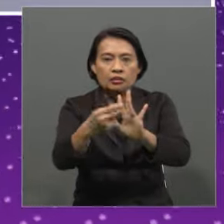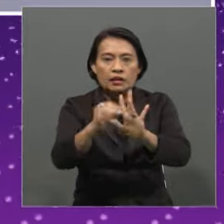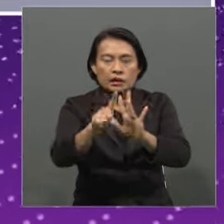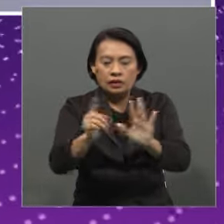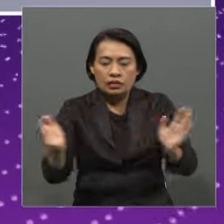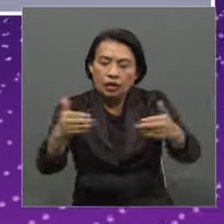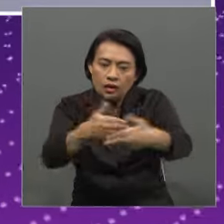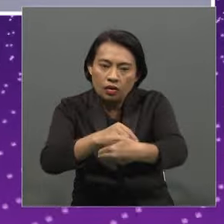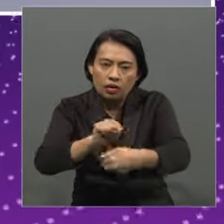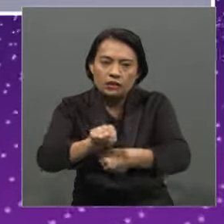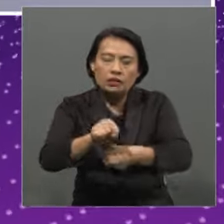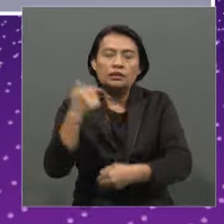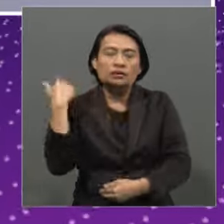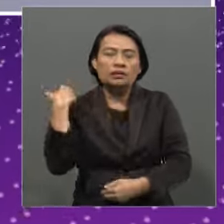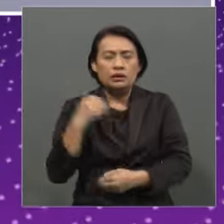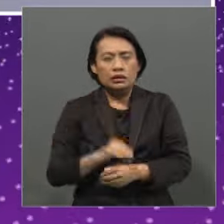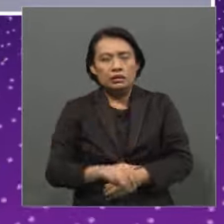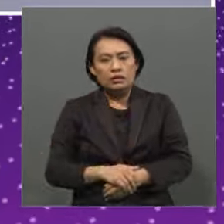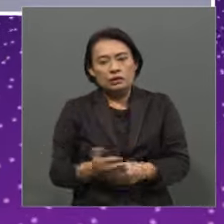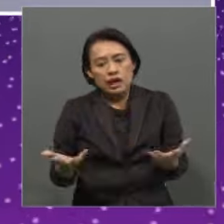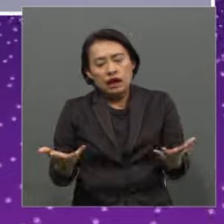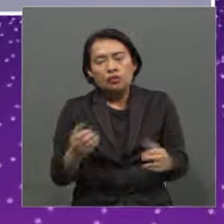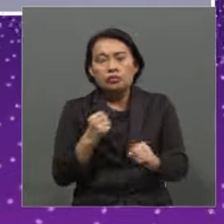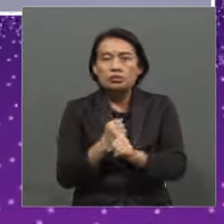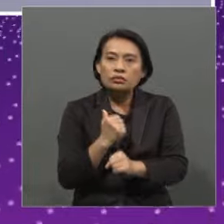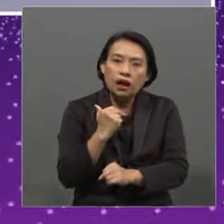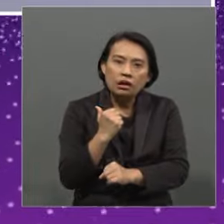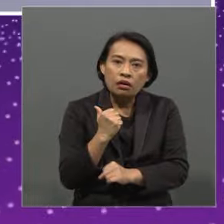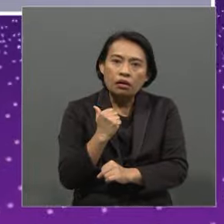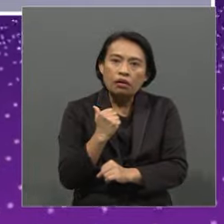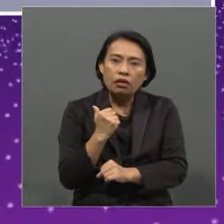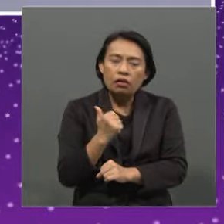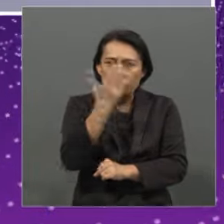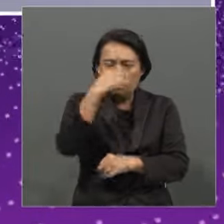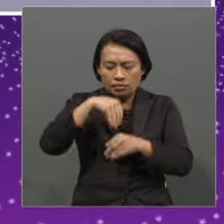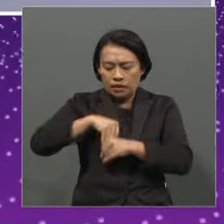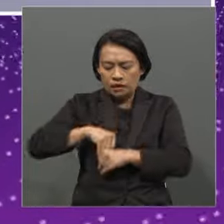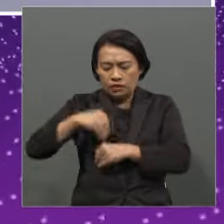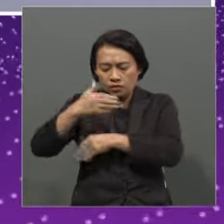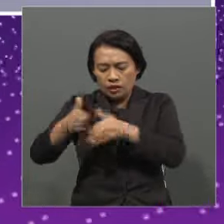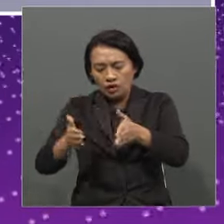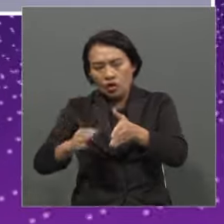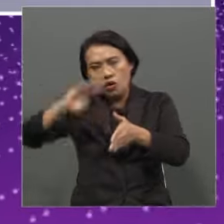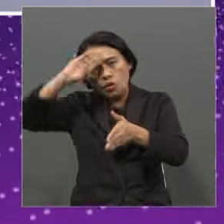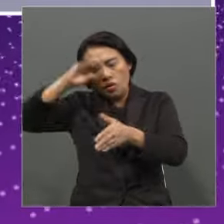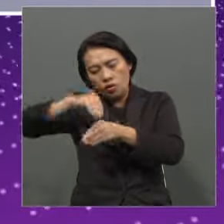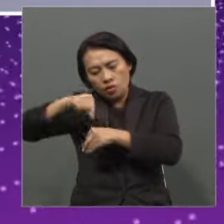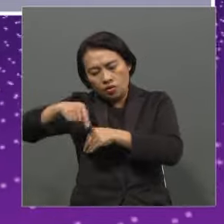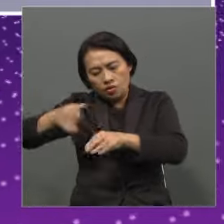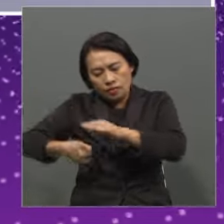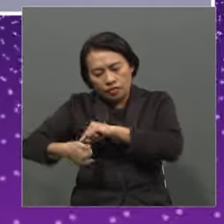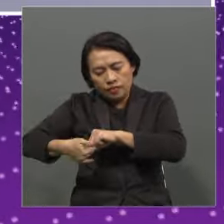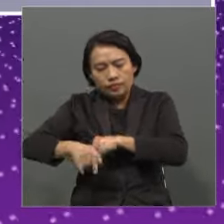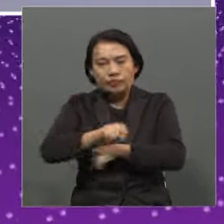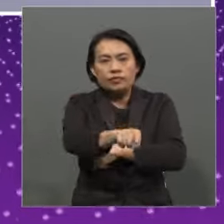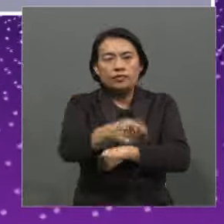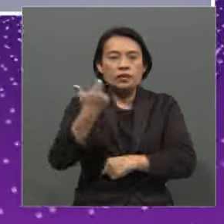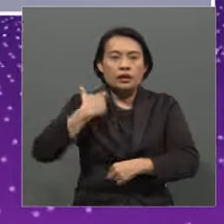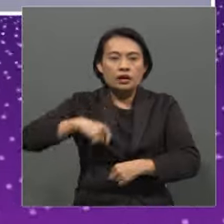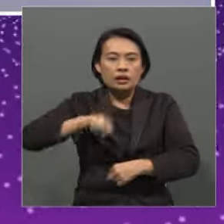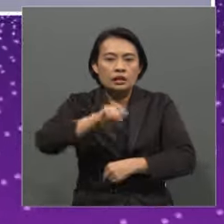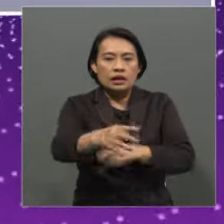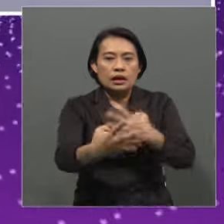ทีนี้คนก็เลยบบว่าอ้าวแต่ว่าได้หรอเพราะว่าไหนบอกว่าอยู่ในแดนกักโลกไงแต่คุณเมธีเนี่ยเป็นนักโทษเด็ดขาดคือศาลตัดสินรับ